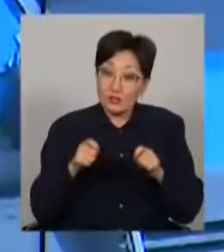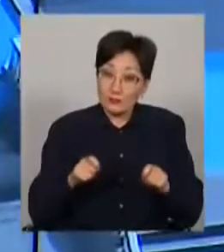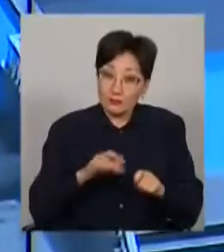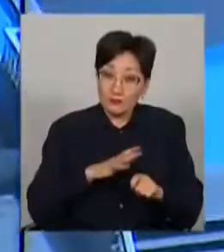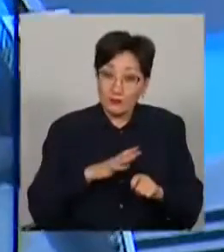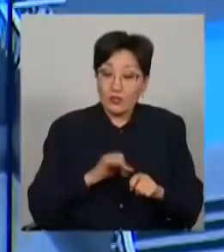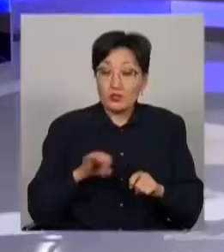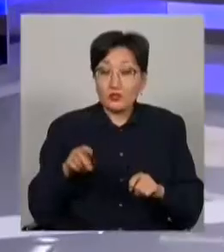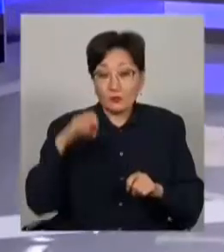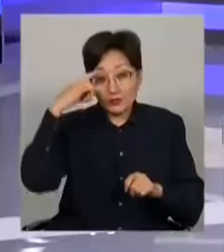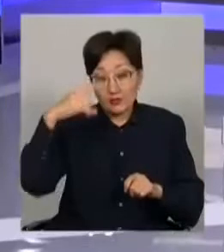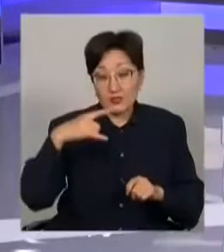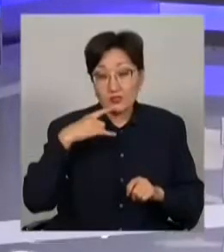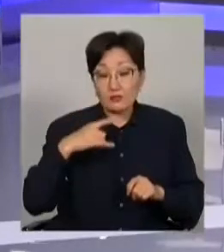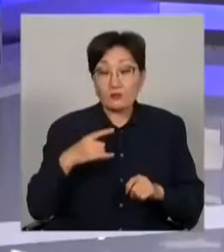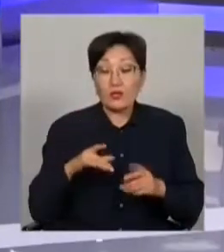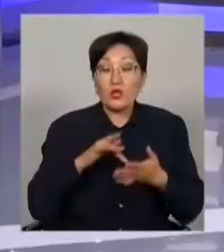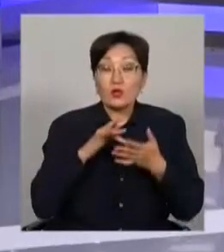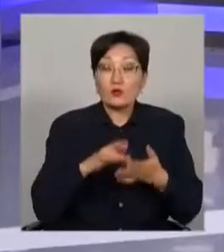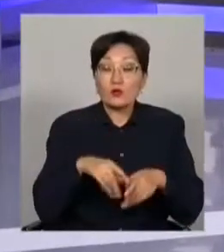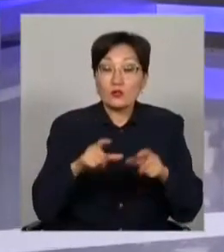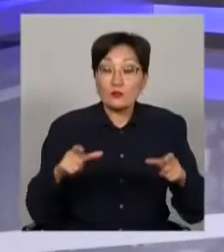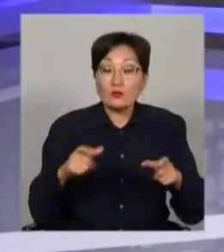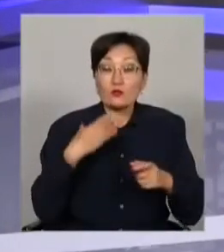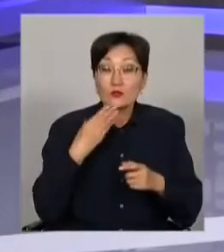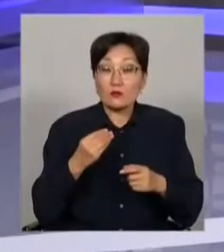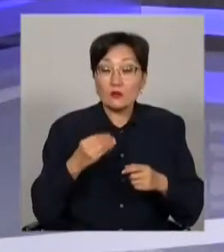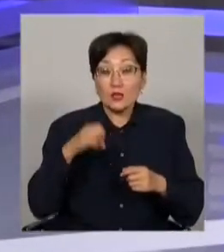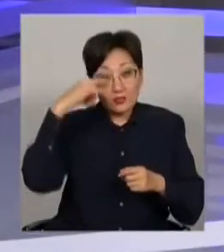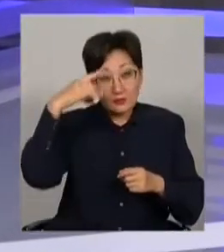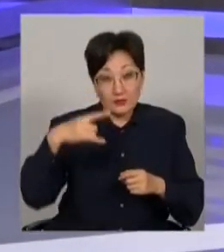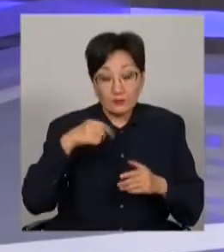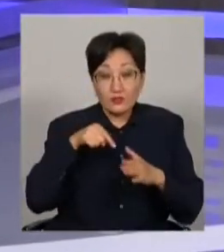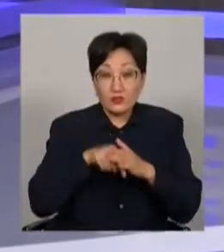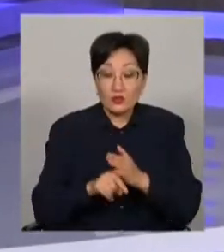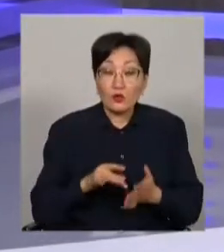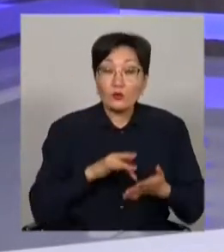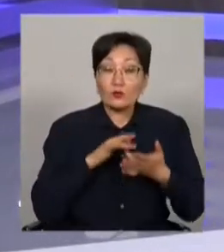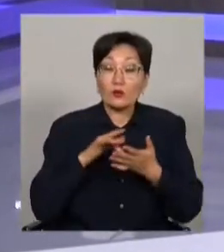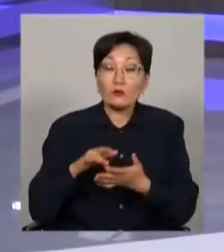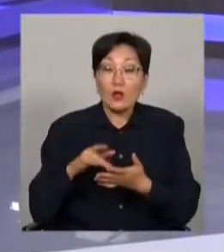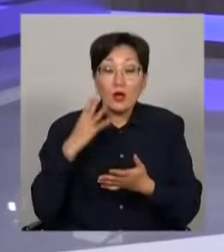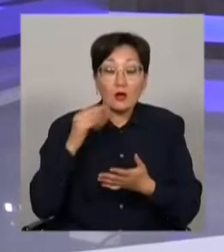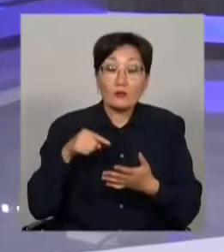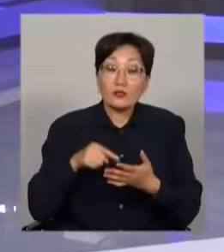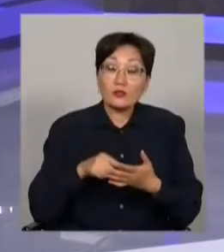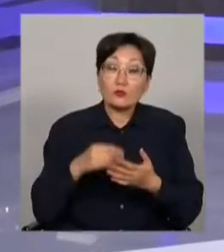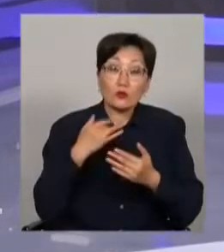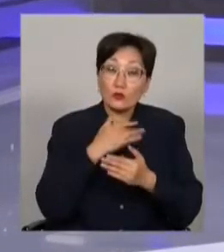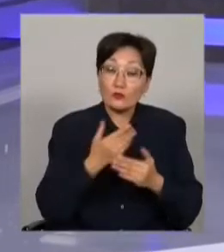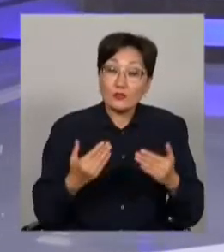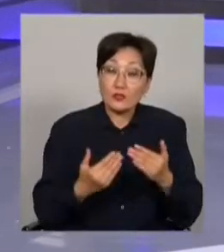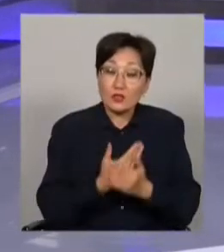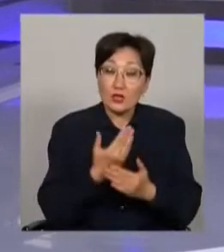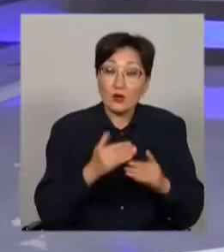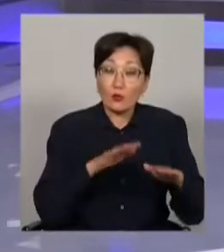қатар қазақстандық туристер өзіміздің жерімізді аралап, мысалға Алматы қаласында көптеген жаңа